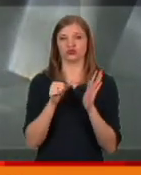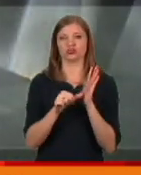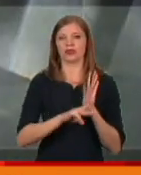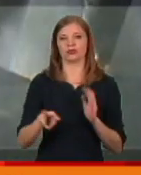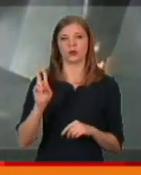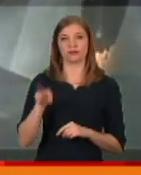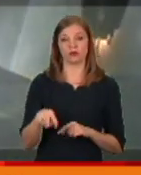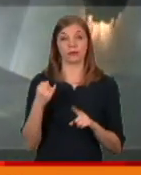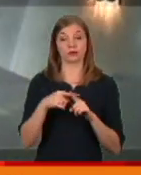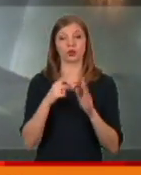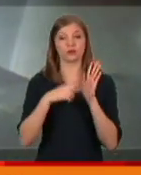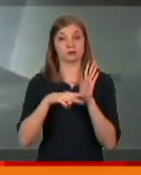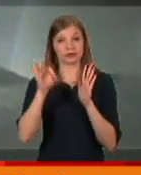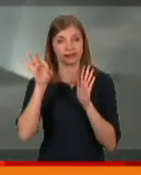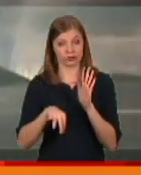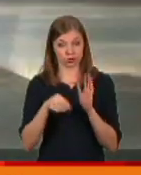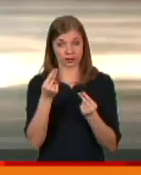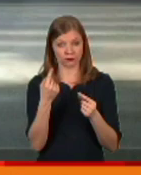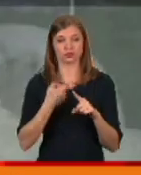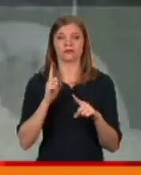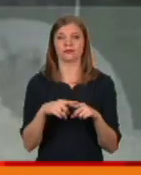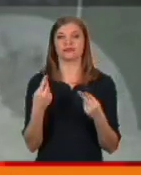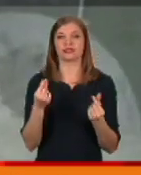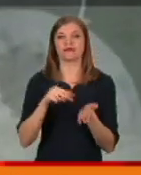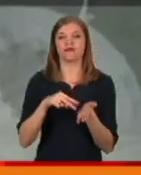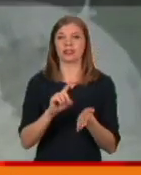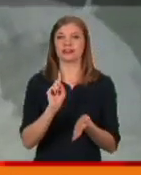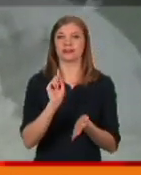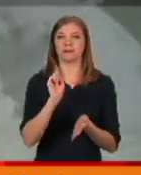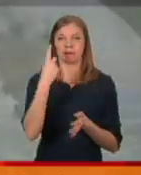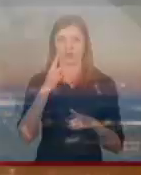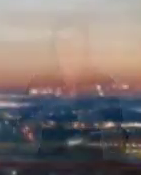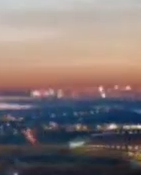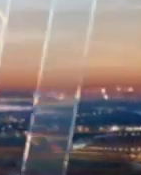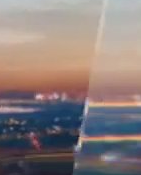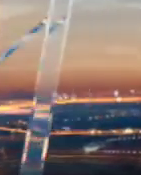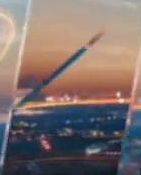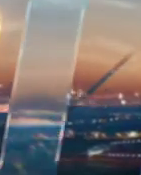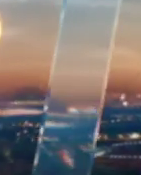доларів. При цьому 70% суми – це вартість першого прискорювача.